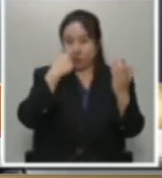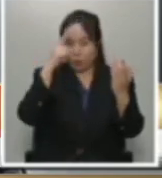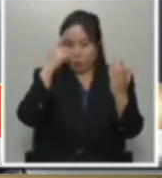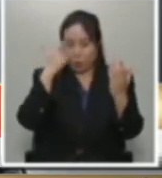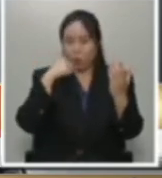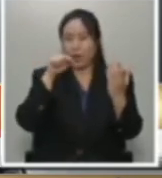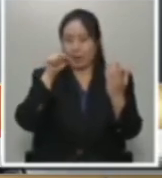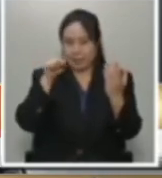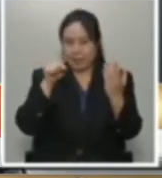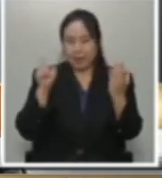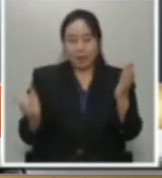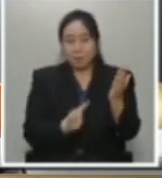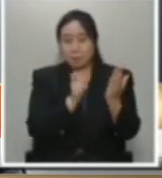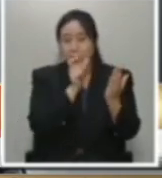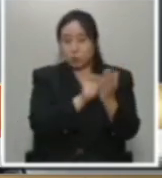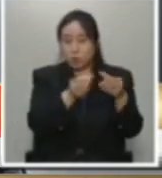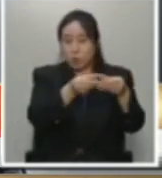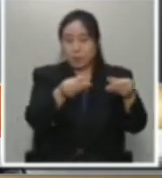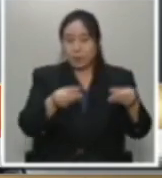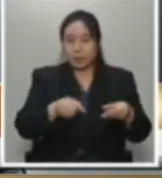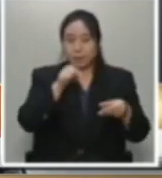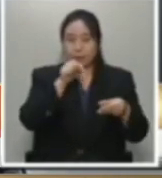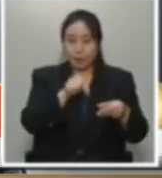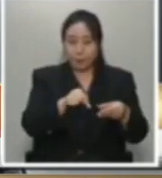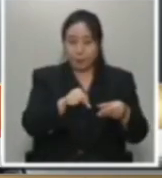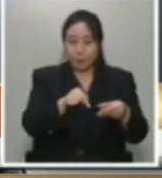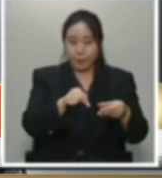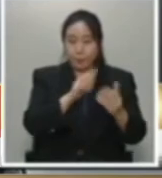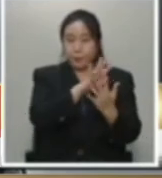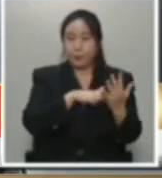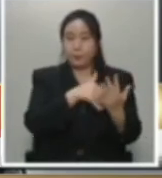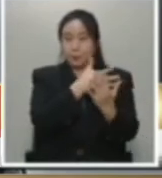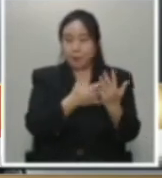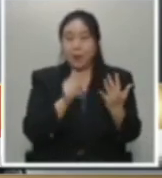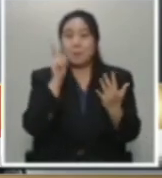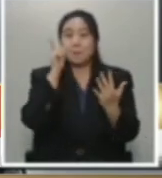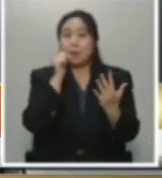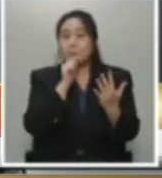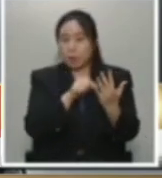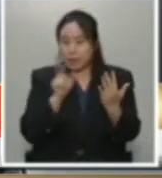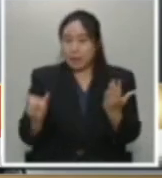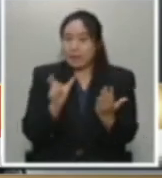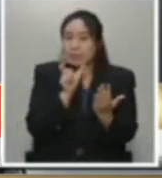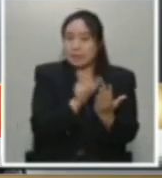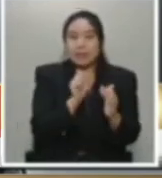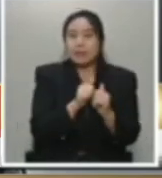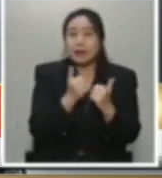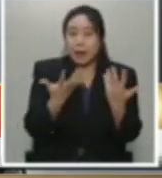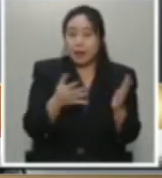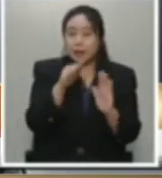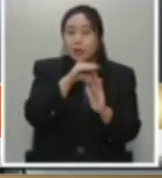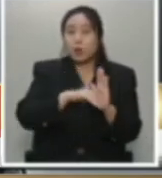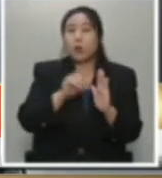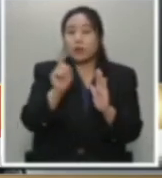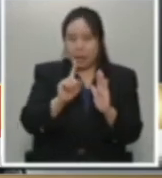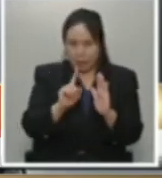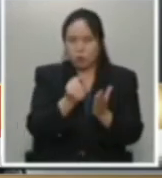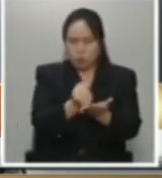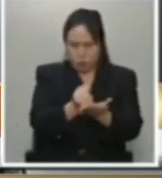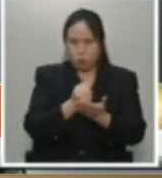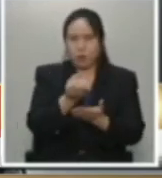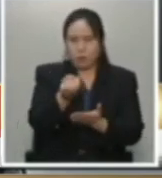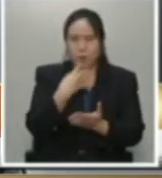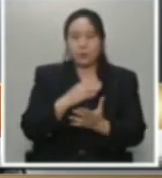ปในเล่มแผนแม่บทนี้ได้อย่างไรมีขั้นตอนอย่างไรท่านช่วยตอบนะครับในส